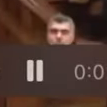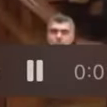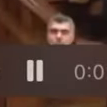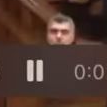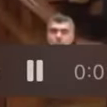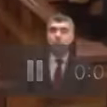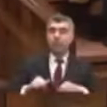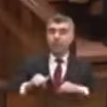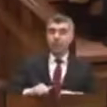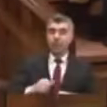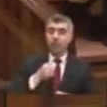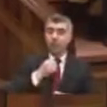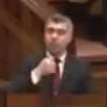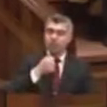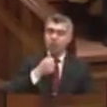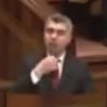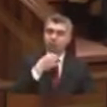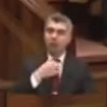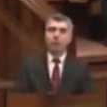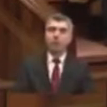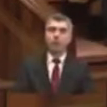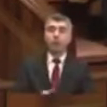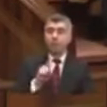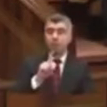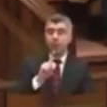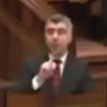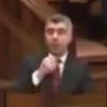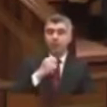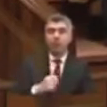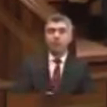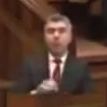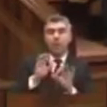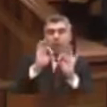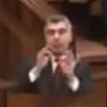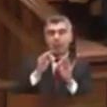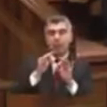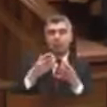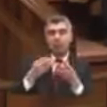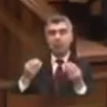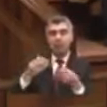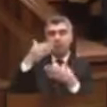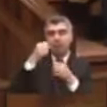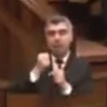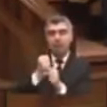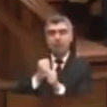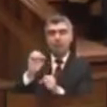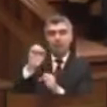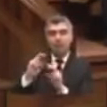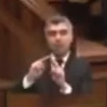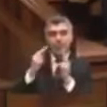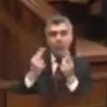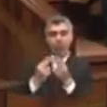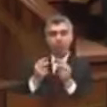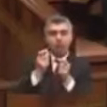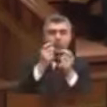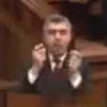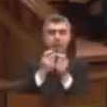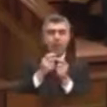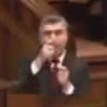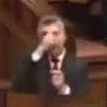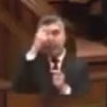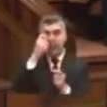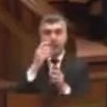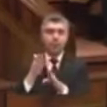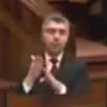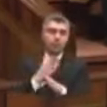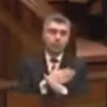السيد الوزير مزيان هذا الشيء اللي قلت، ولكن للاسف الشديد عدد كبير من مغاربه العالم دوزوا تجارب بريره مع هذه الشركات الصيف اللي داز.